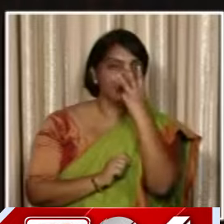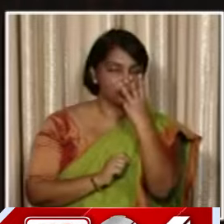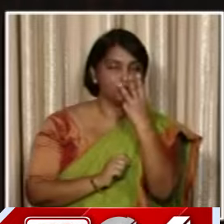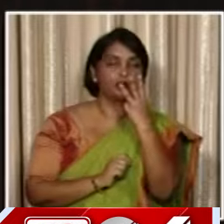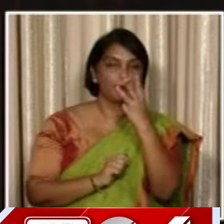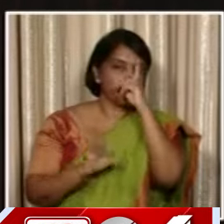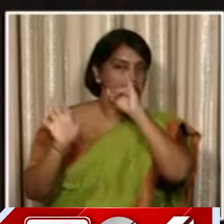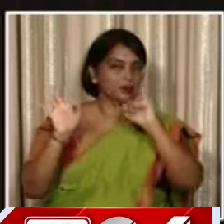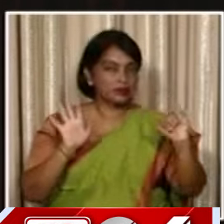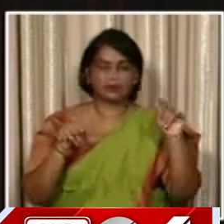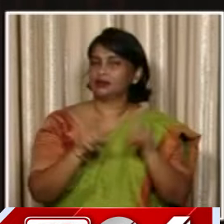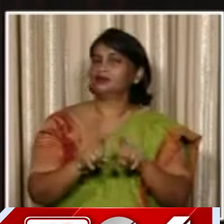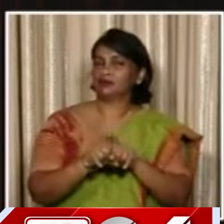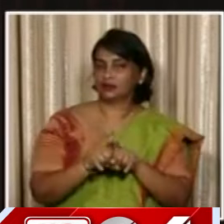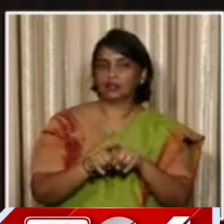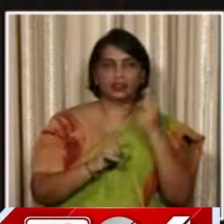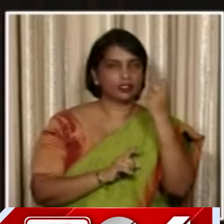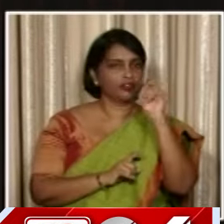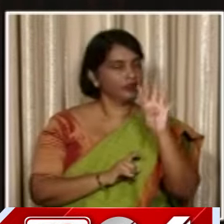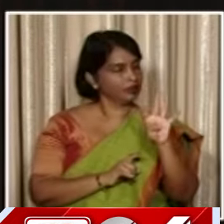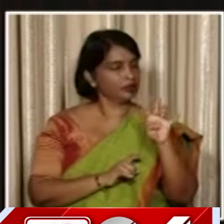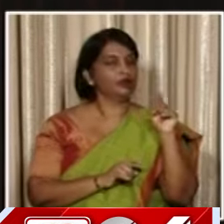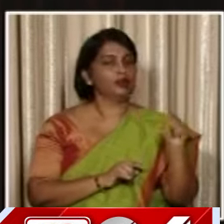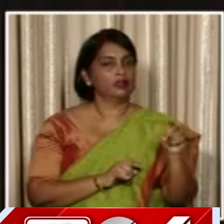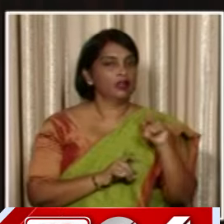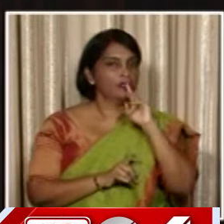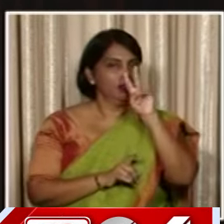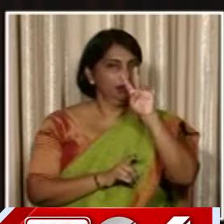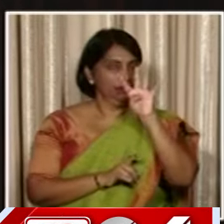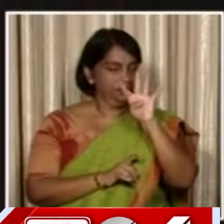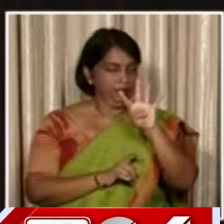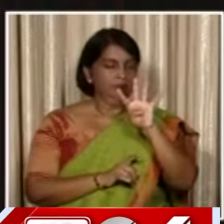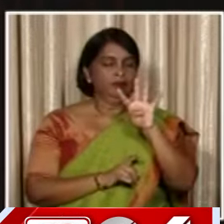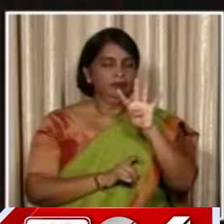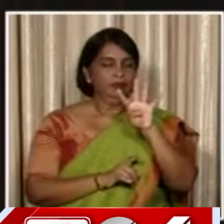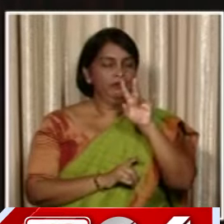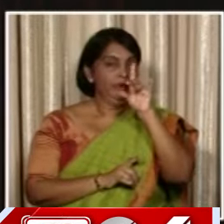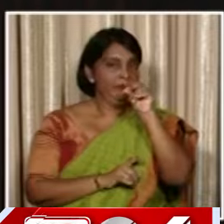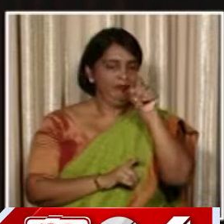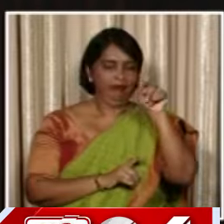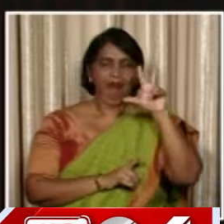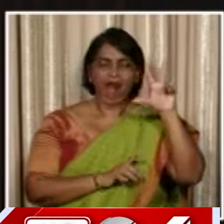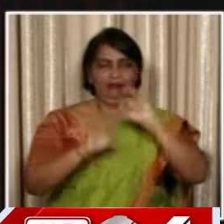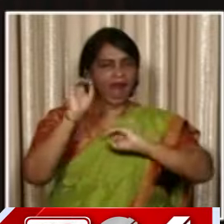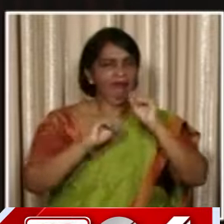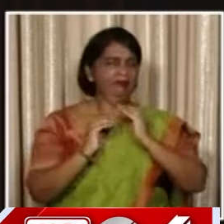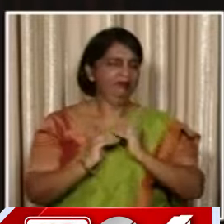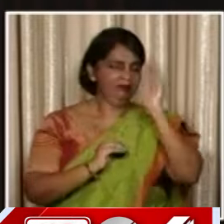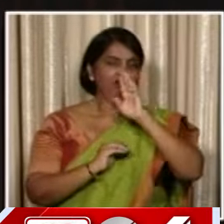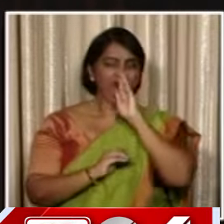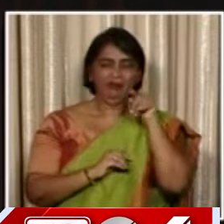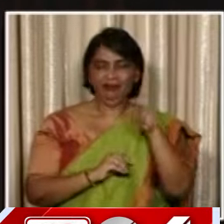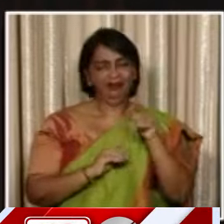පලනි මාස හයට සාපේක්ෂව දෙදා විසි අතරයේදී සීයට විසි අතර සීයට එකොලාා දසම අටකින් වර්ධනය වුණා.